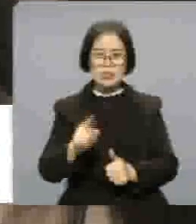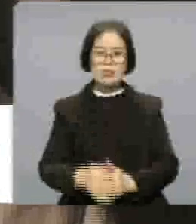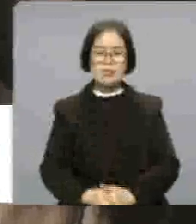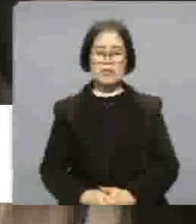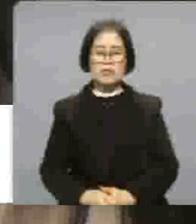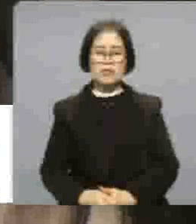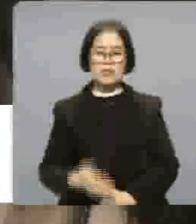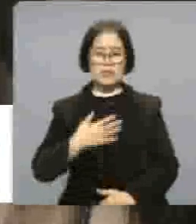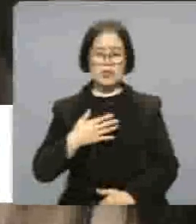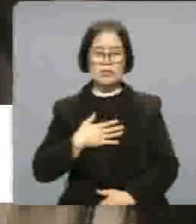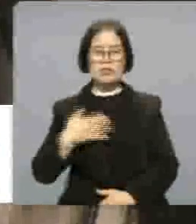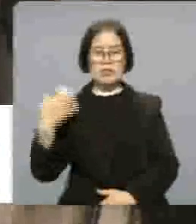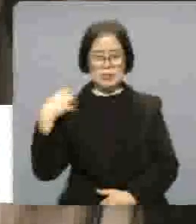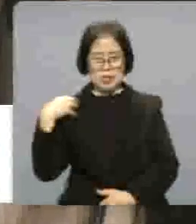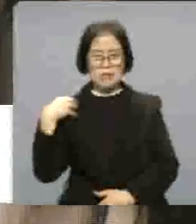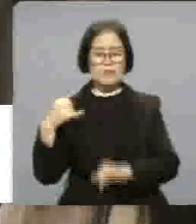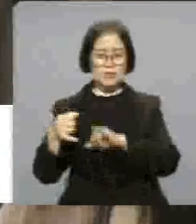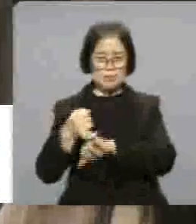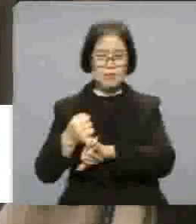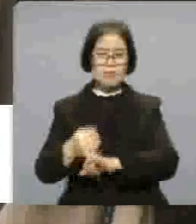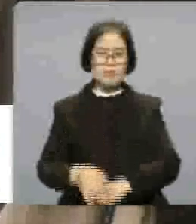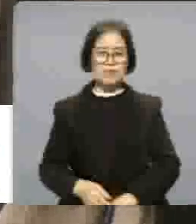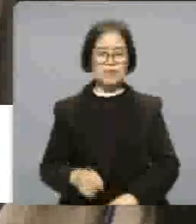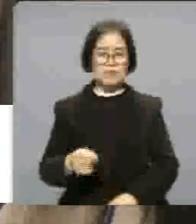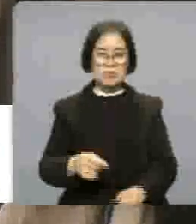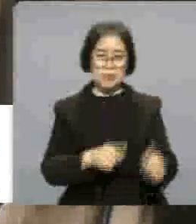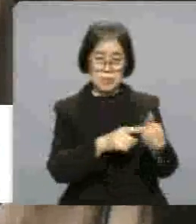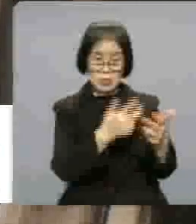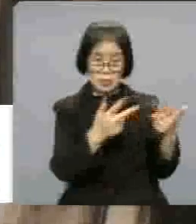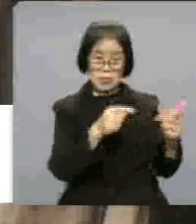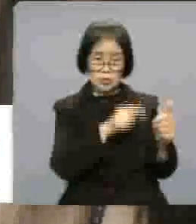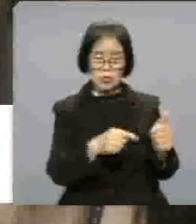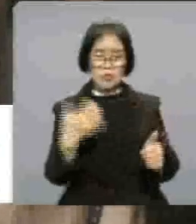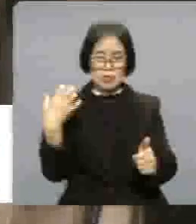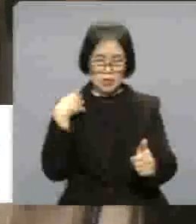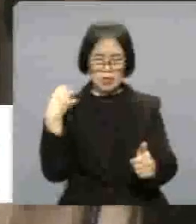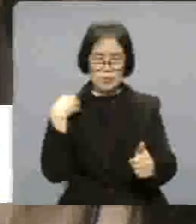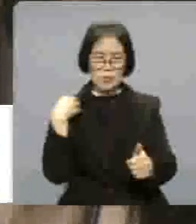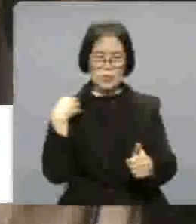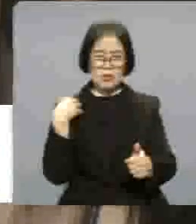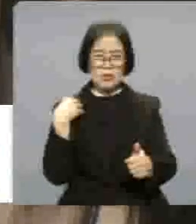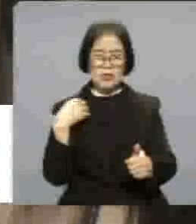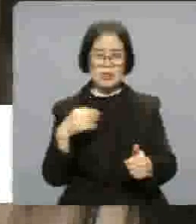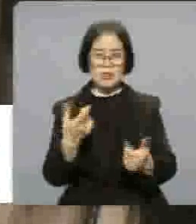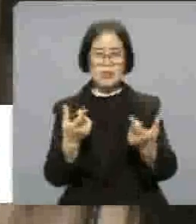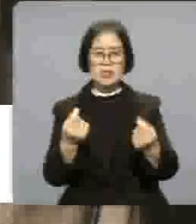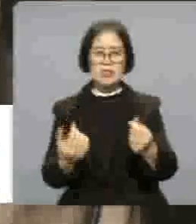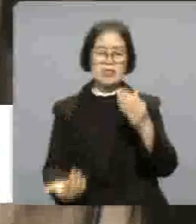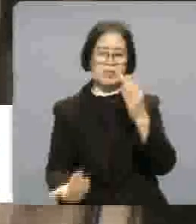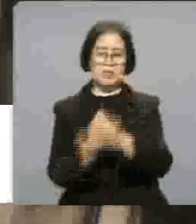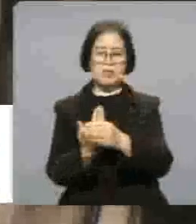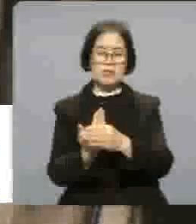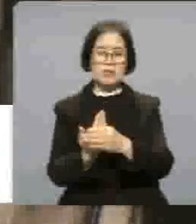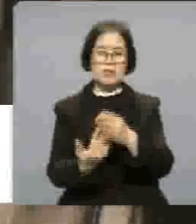기소돼 있지 않습니까? 저는 제가 책임지겠습니다. 그분도 좀 책임질 것은 책임을 져서